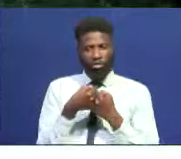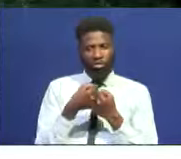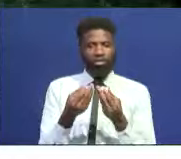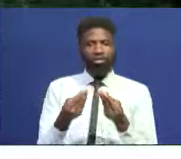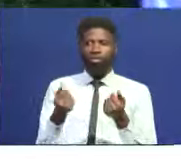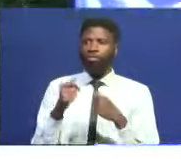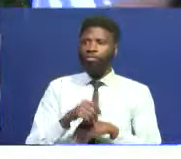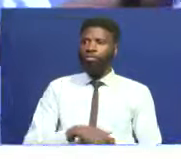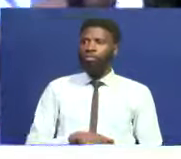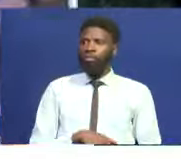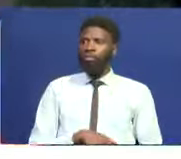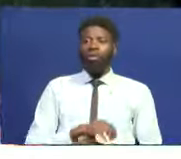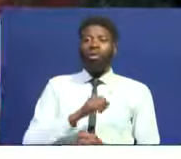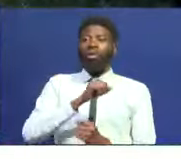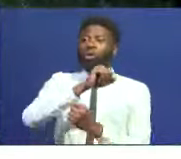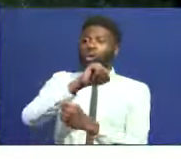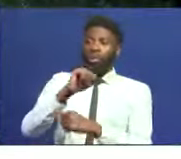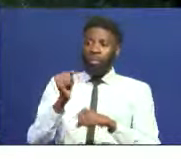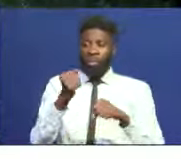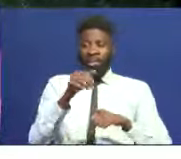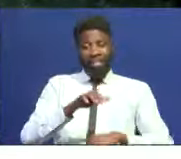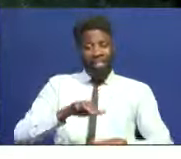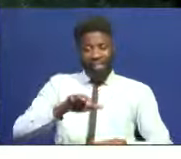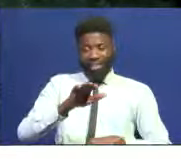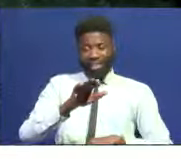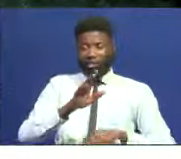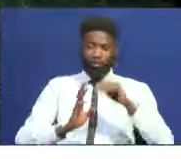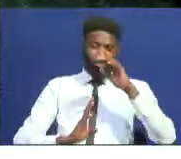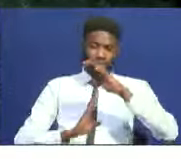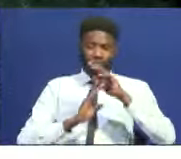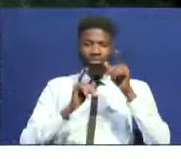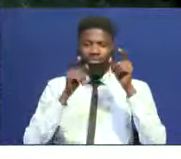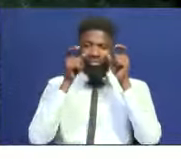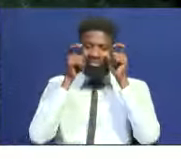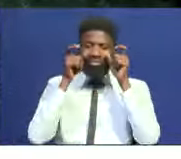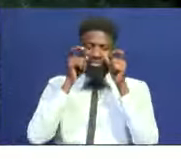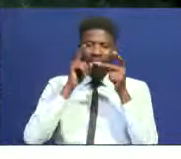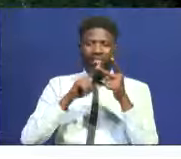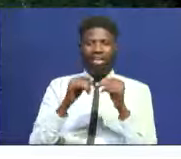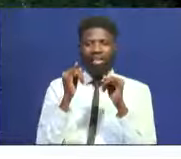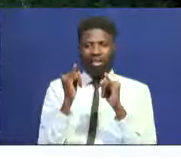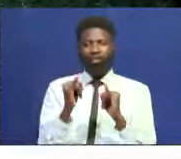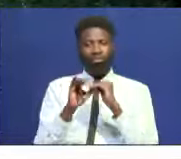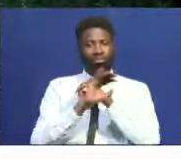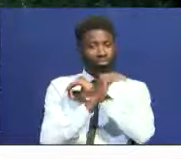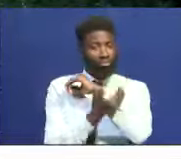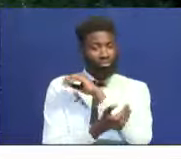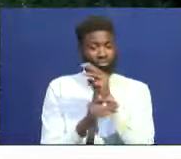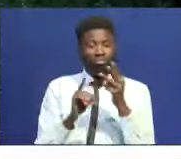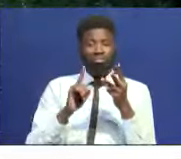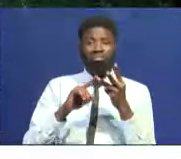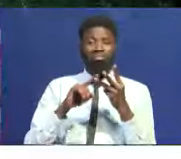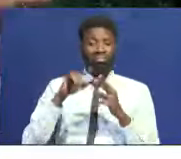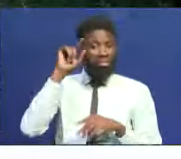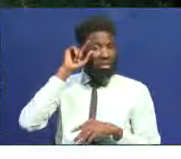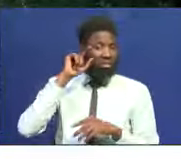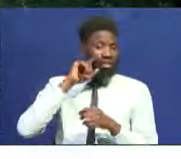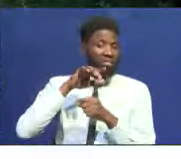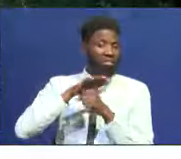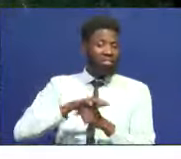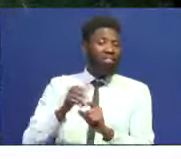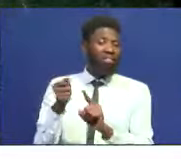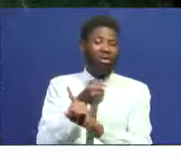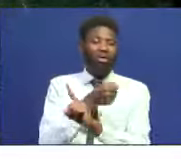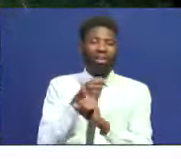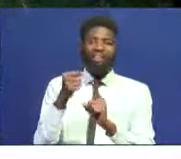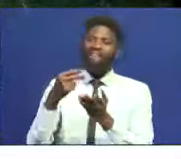Bay is known as a key where that HIV, new pregnancy and gender-based violence is a high level. And if you see the data in KDHS,